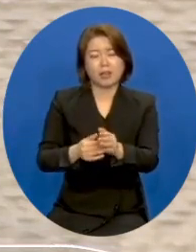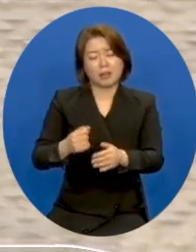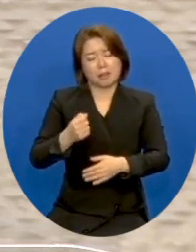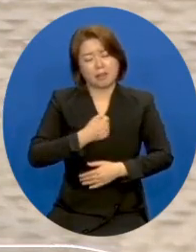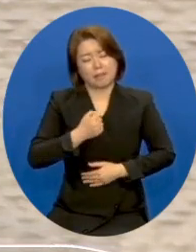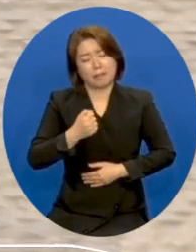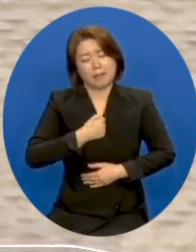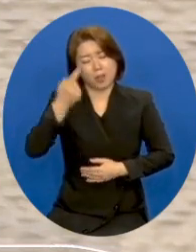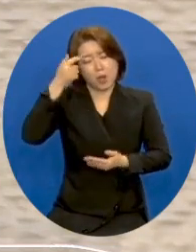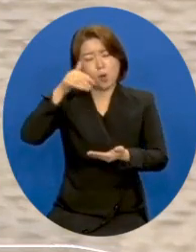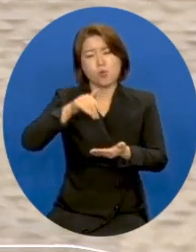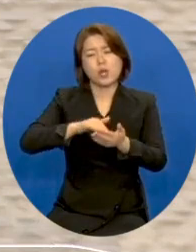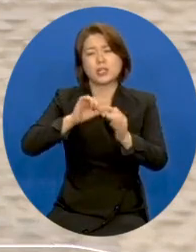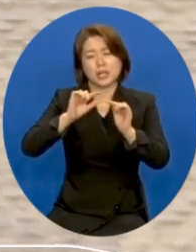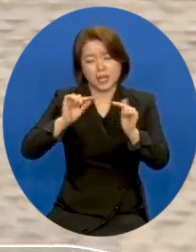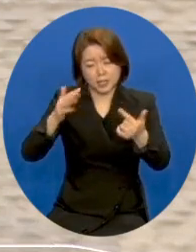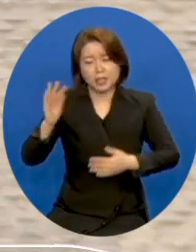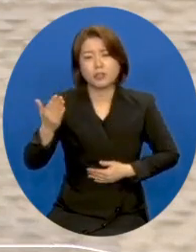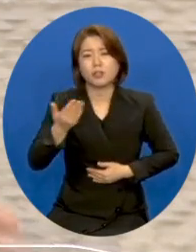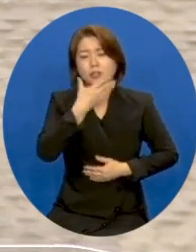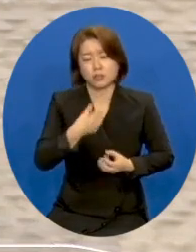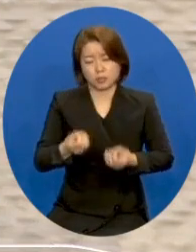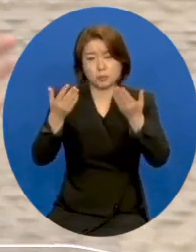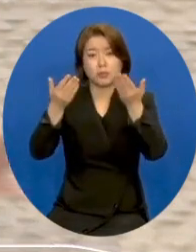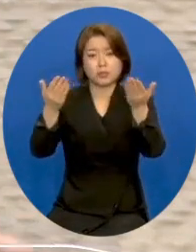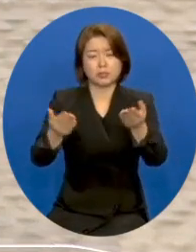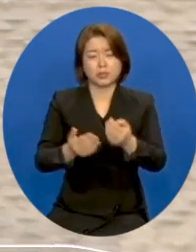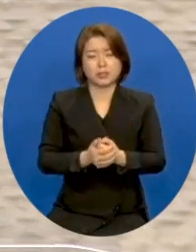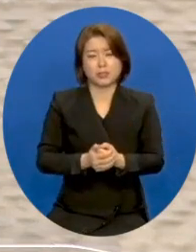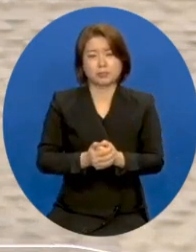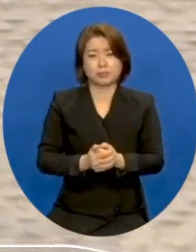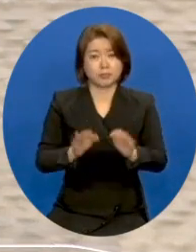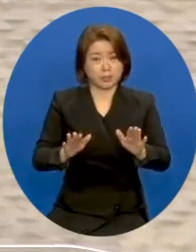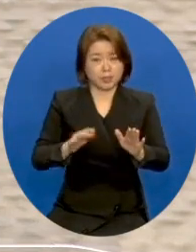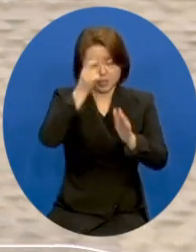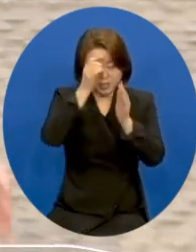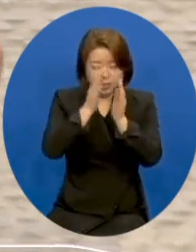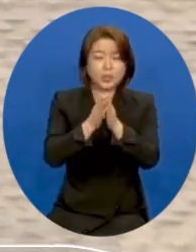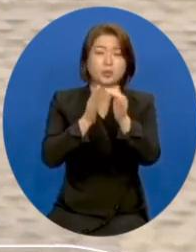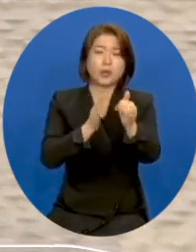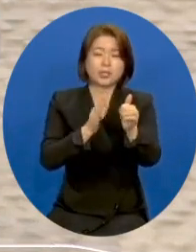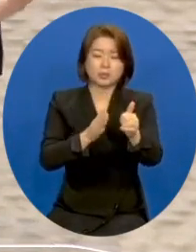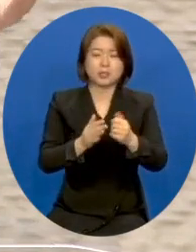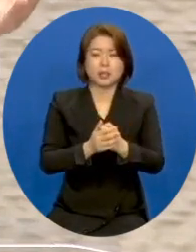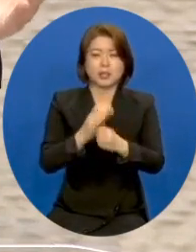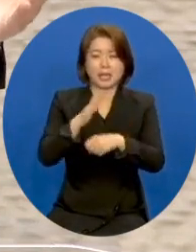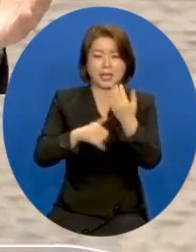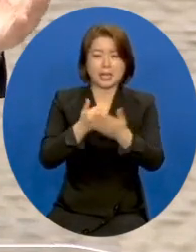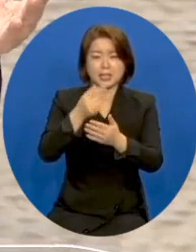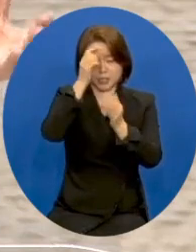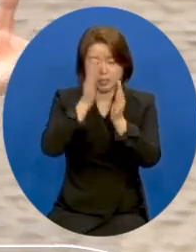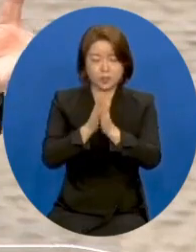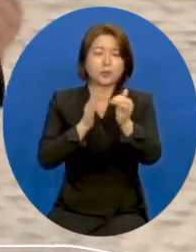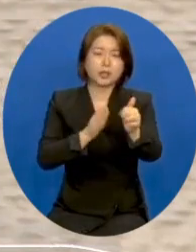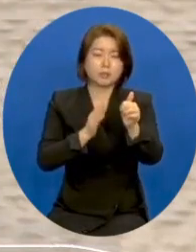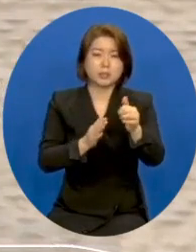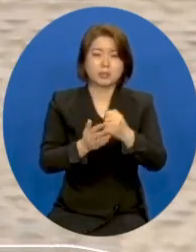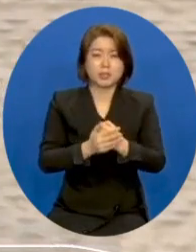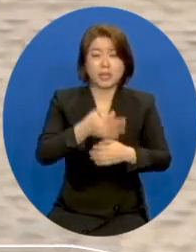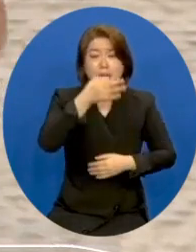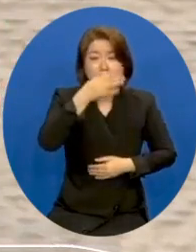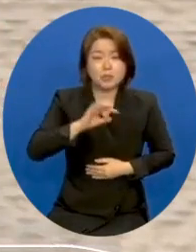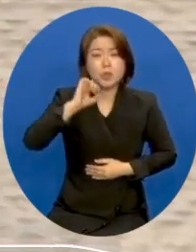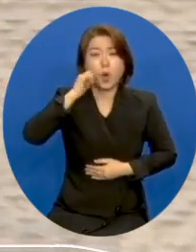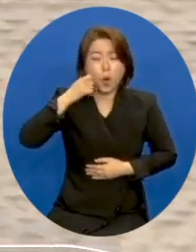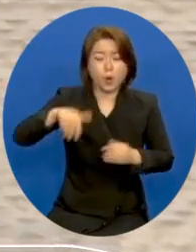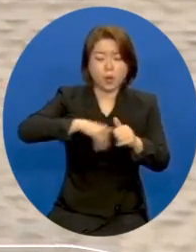탄식하지 않게 되기를 축복합니다. 우리 기도합시다. 하나님께 기도합시다. 힘들고 어려운